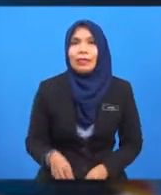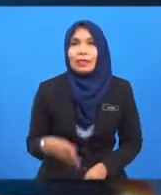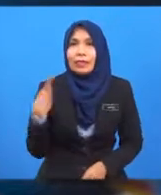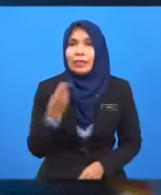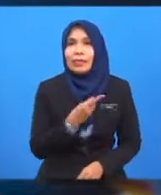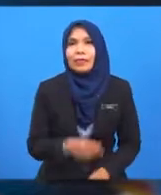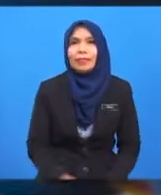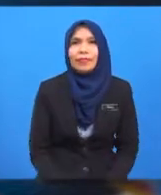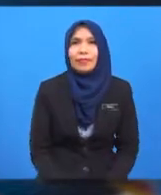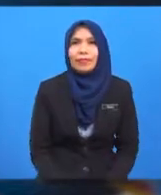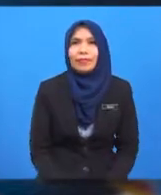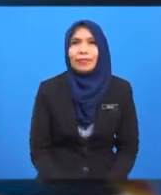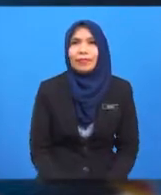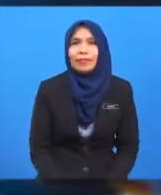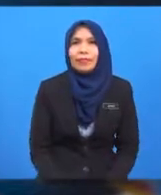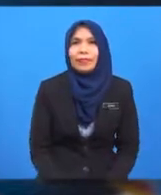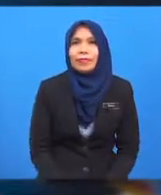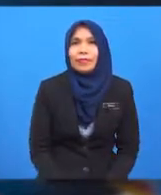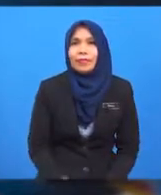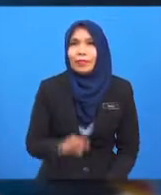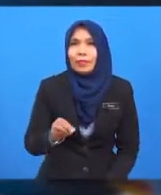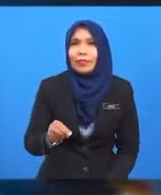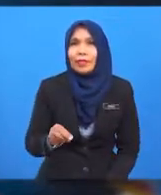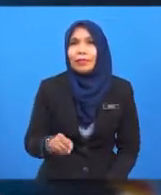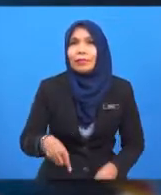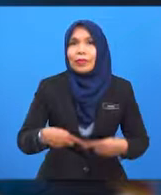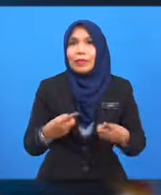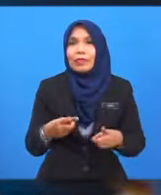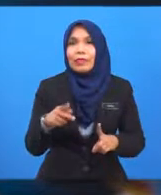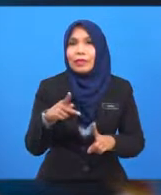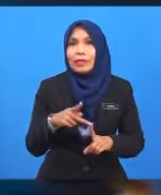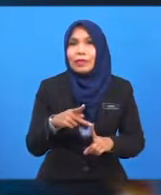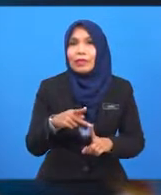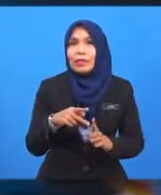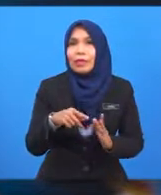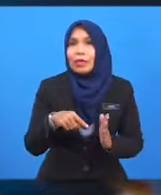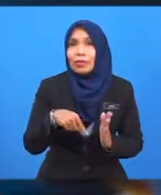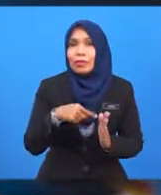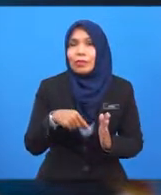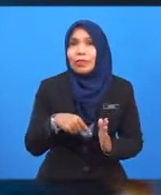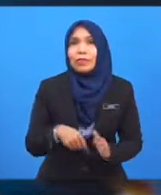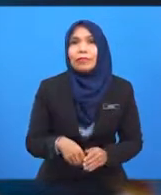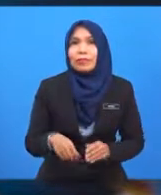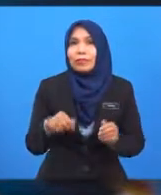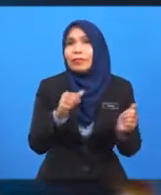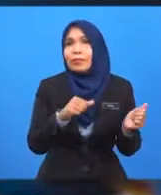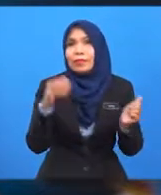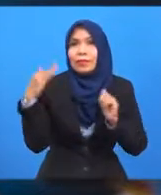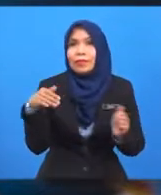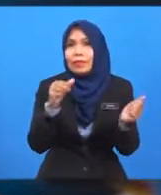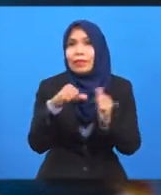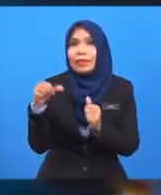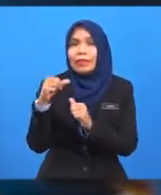Pernahkah murid-murid pergi ke pusat peranginan seperti Cameron Highlands dan